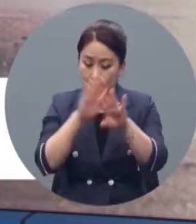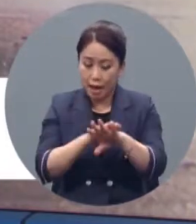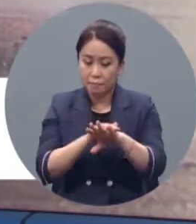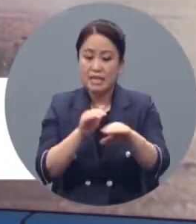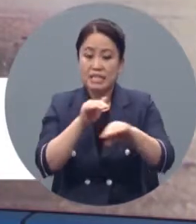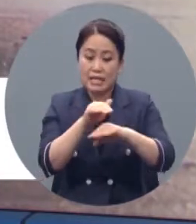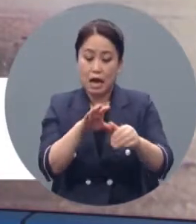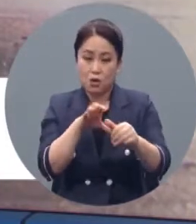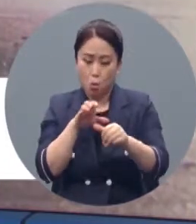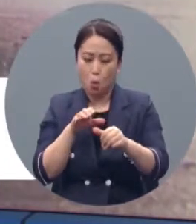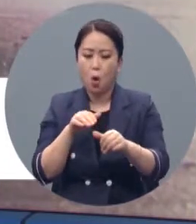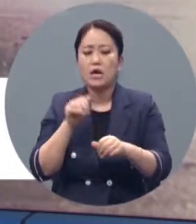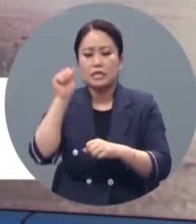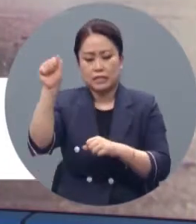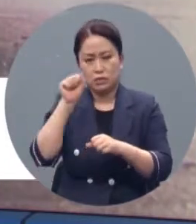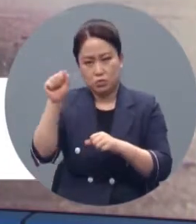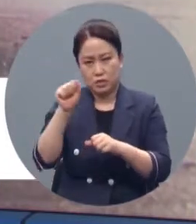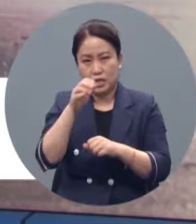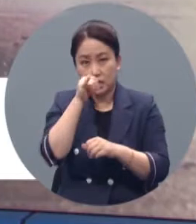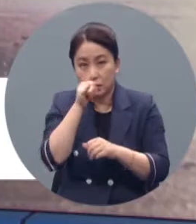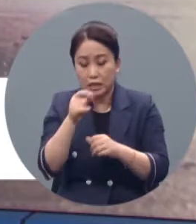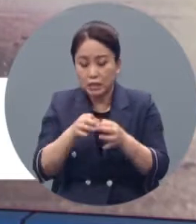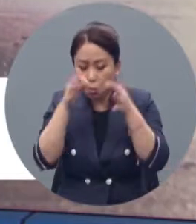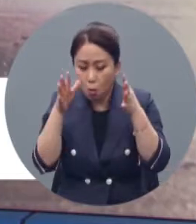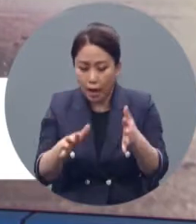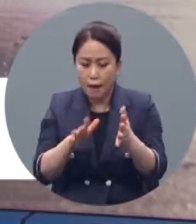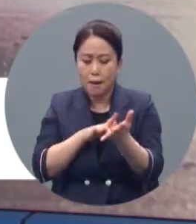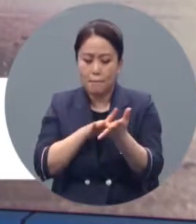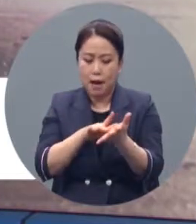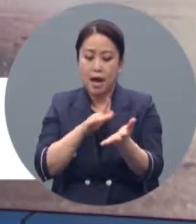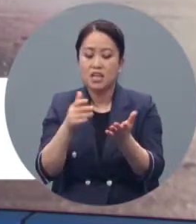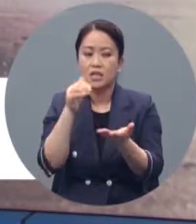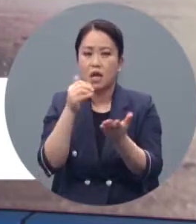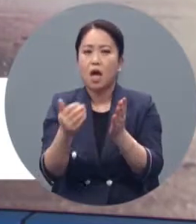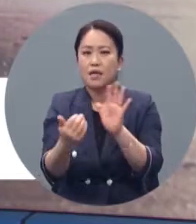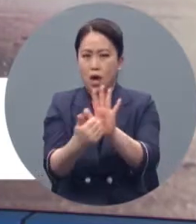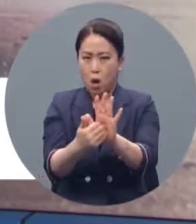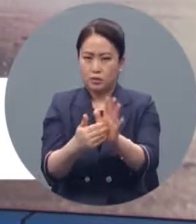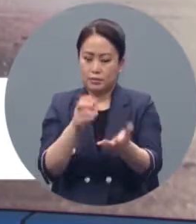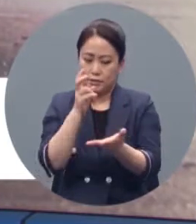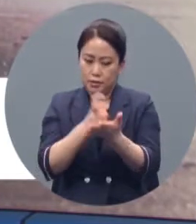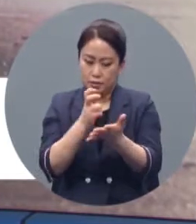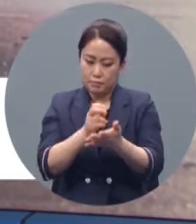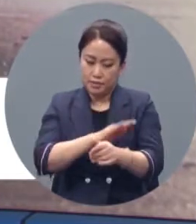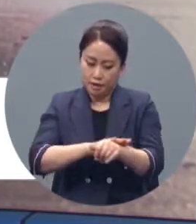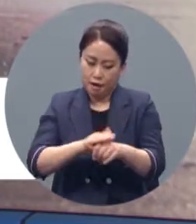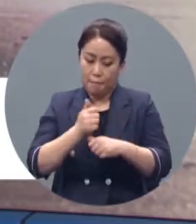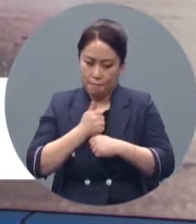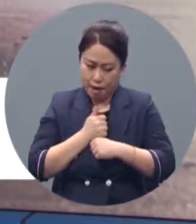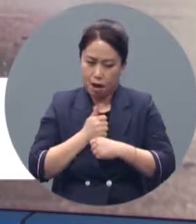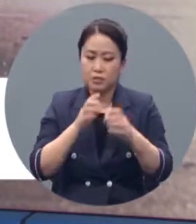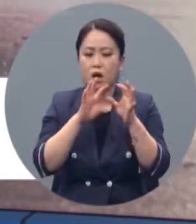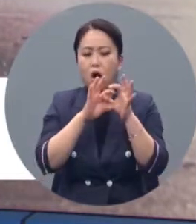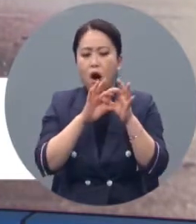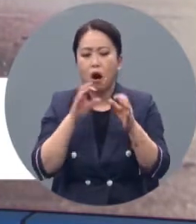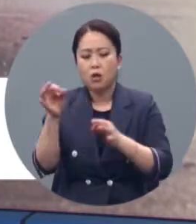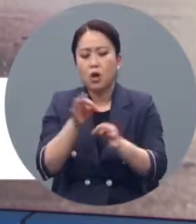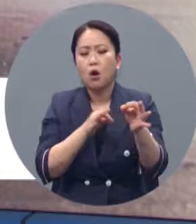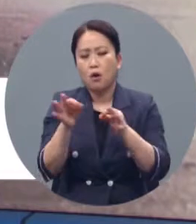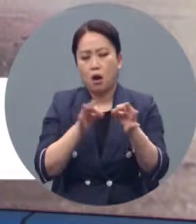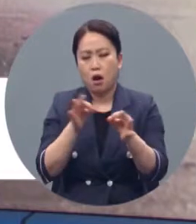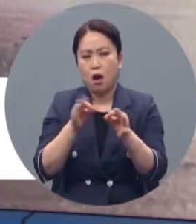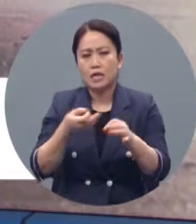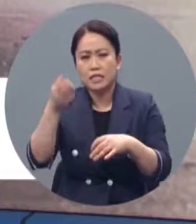벌였습니다. 이들은 그동안 정부의 방역 지침을 지키며 간신히 영업을 해왔지만 더는 버틸 수 없는